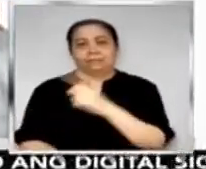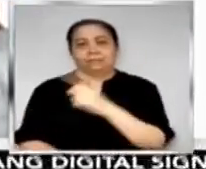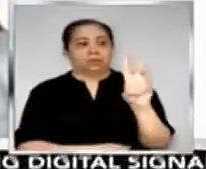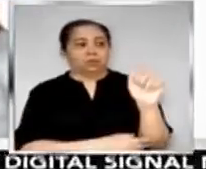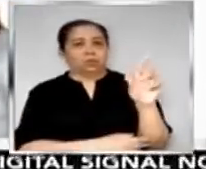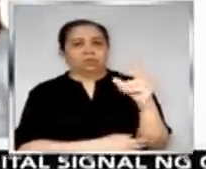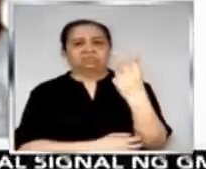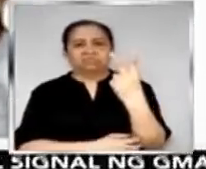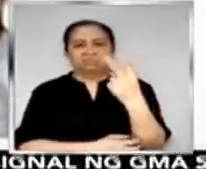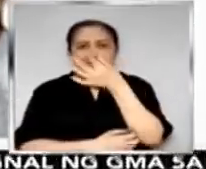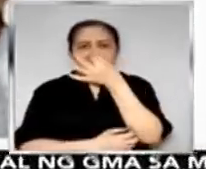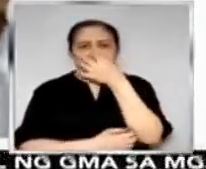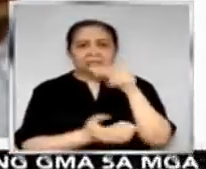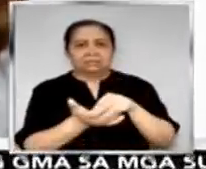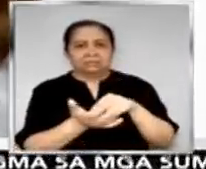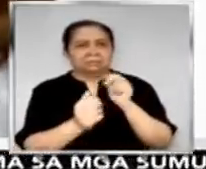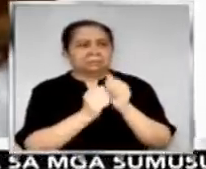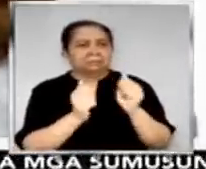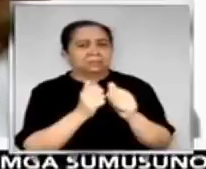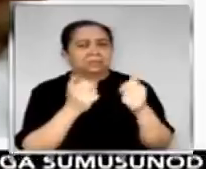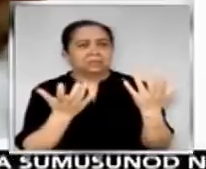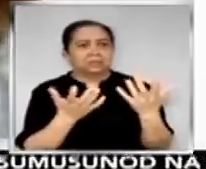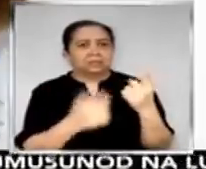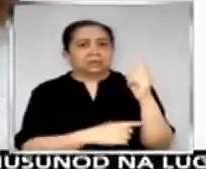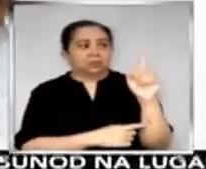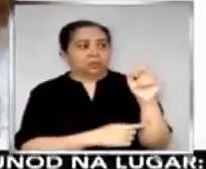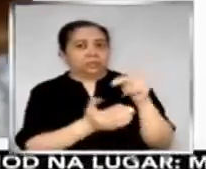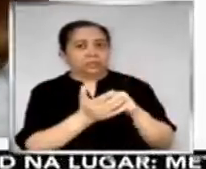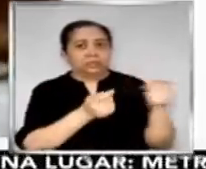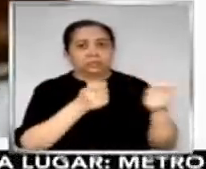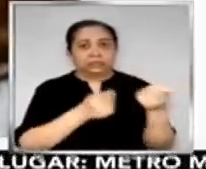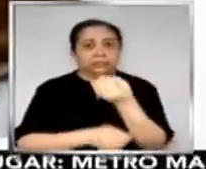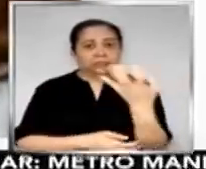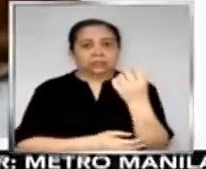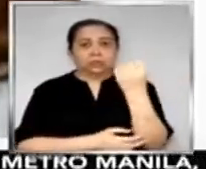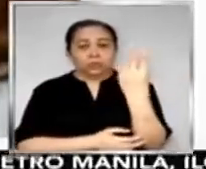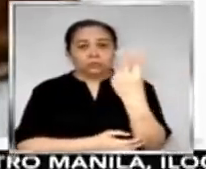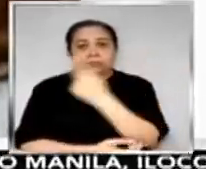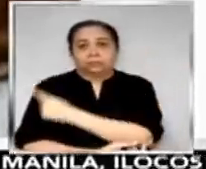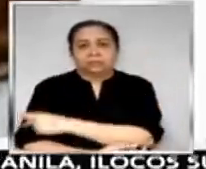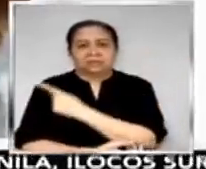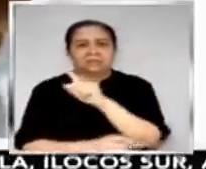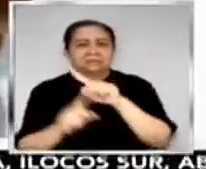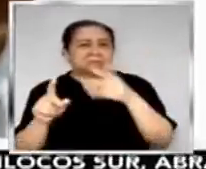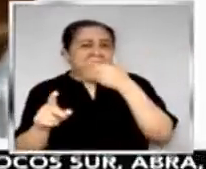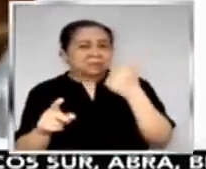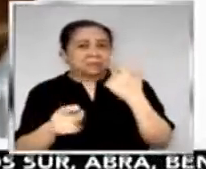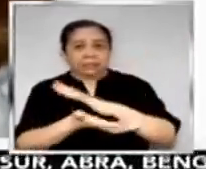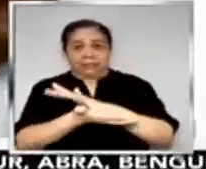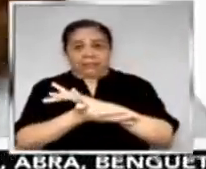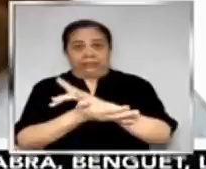lang sila. So ibig sabihin, isang nurse handles 12 patients. Pero idea kung COVID patient ang hinahandle